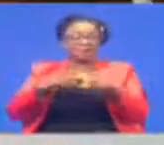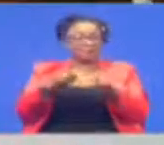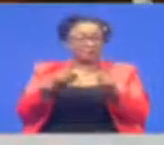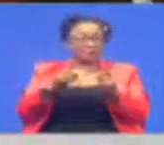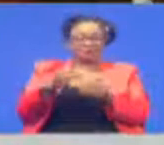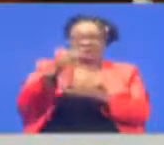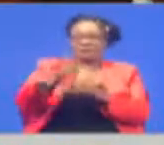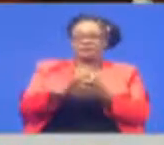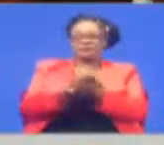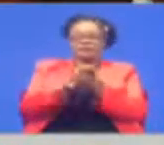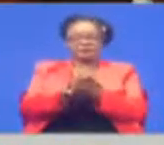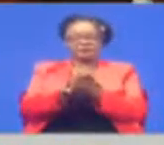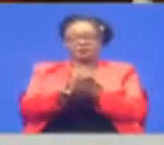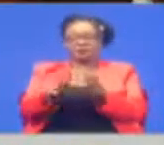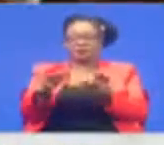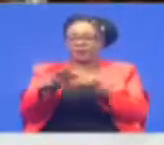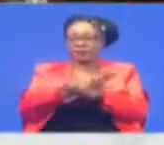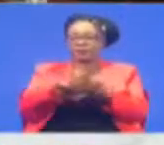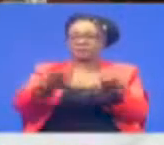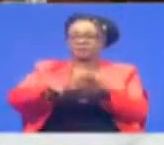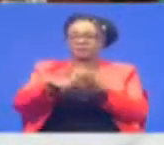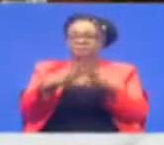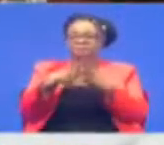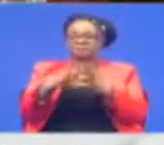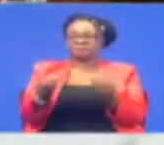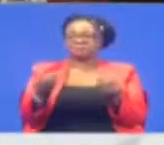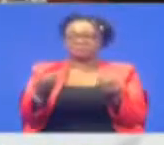kusalamiana, hiyo mambo yote ilipotea. We have